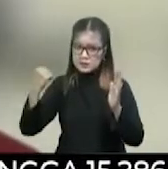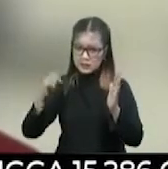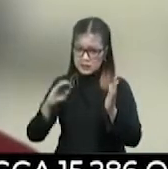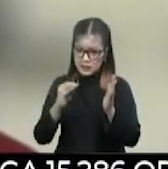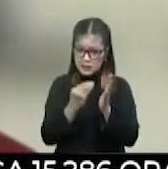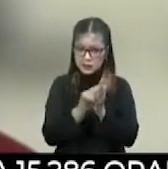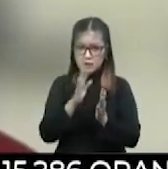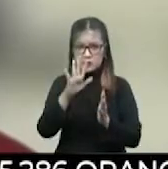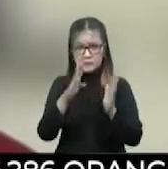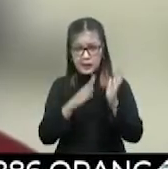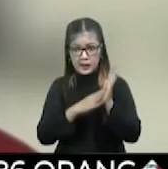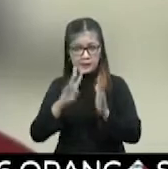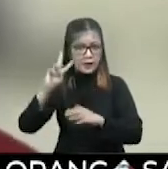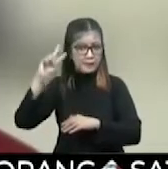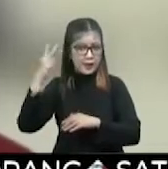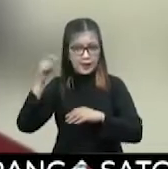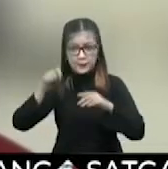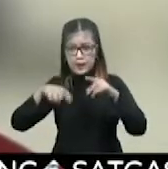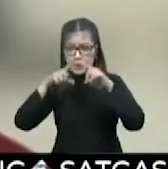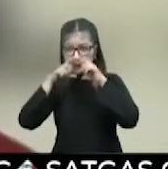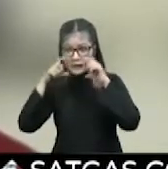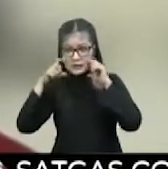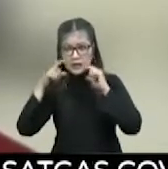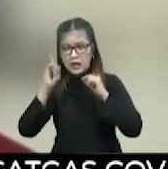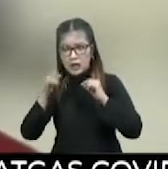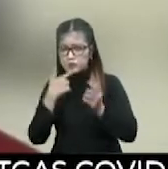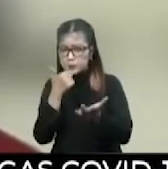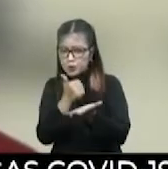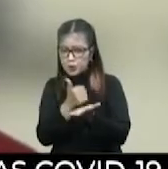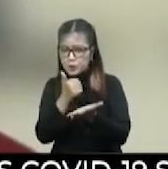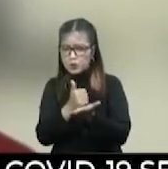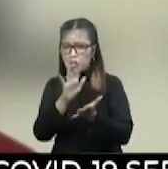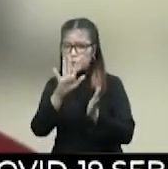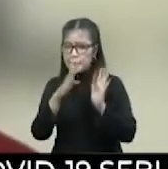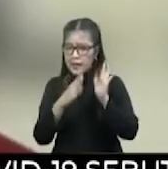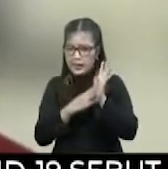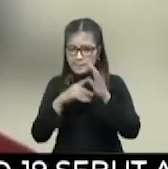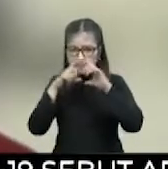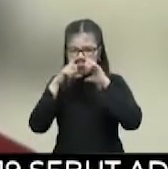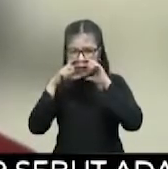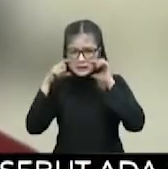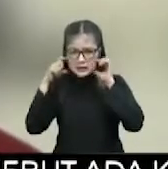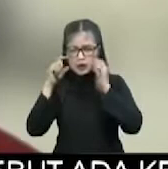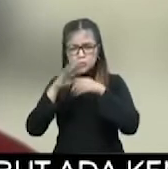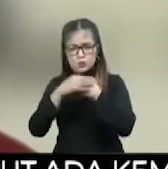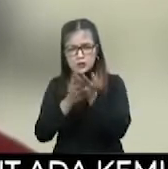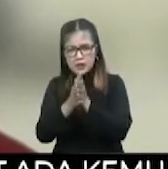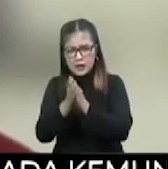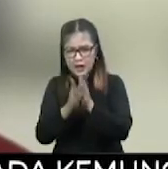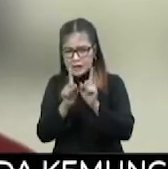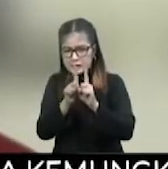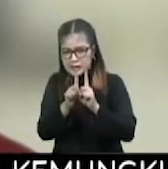Kalau kemarin hanya sekedar pakai masker, ayo sekarang betul-betul 5M. Selain pakai masker, cuci tangan, jaga jarak,